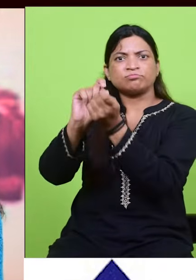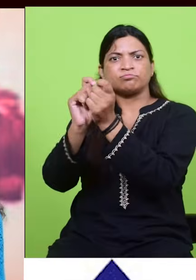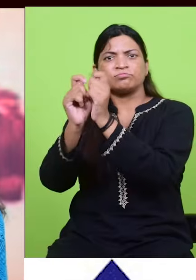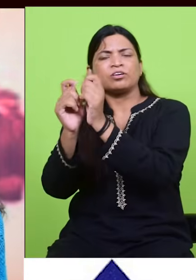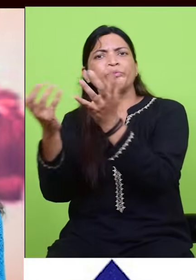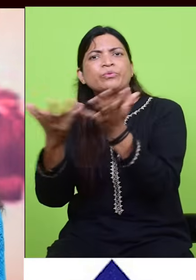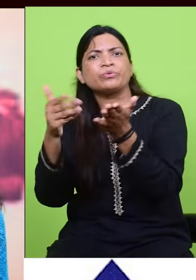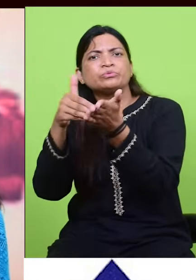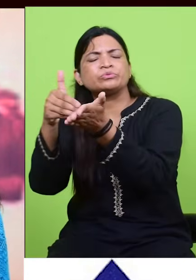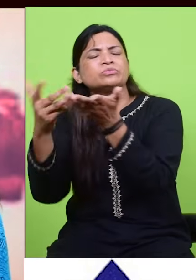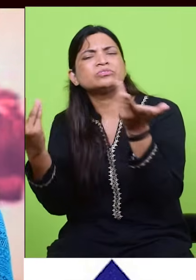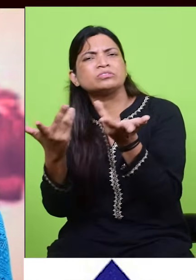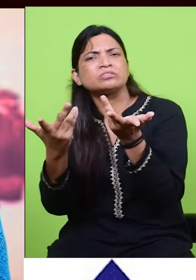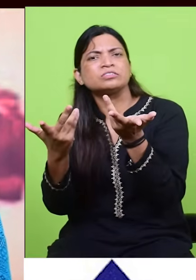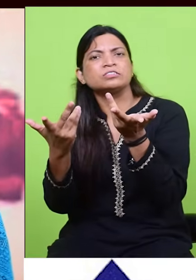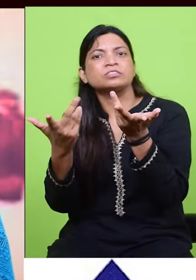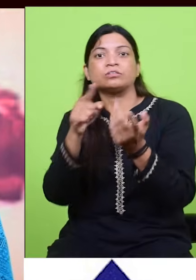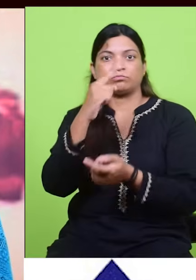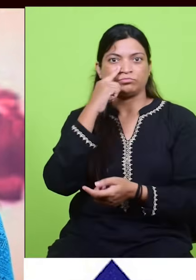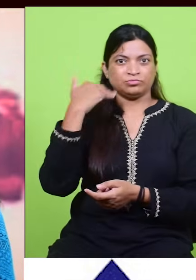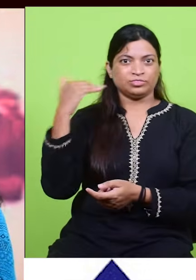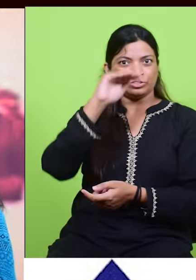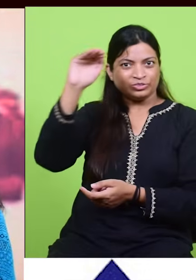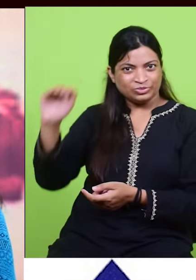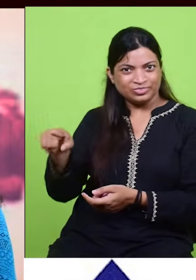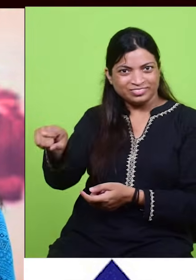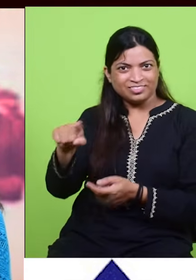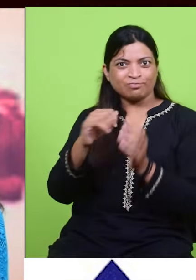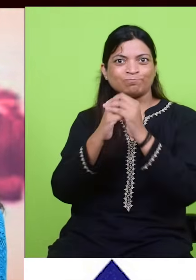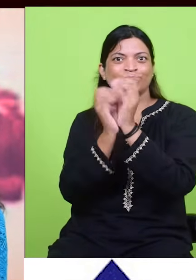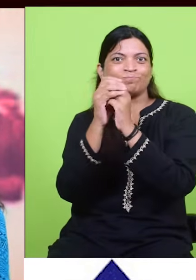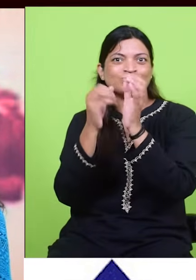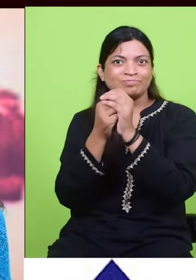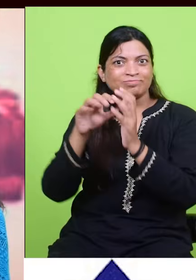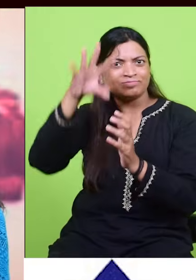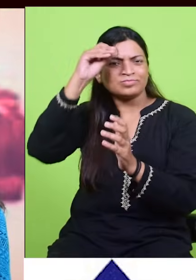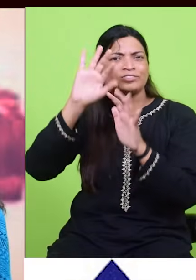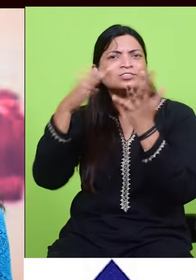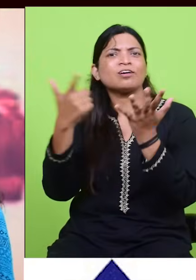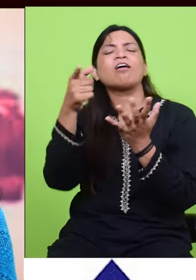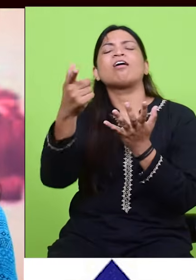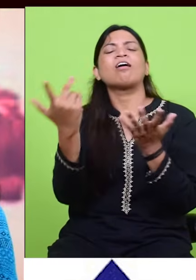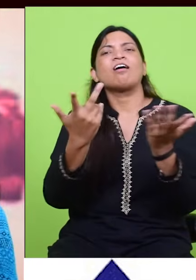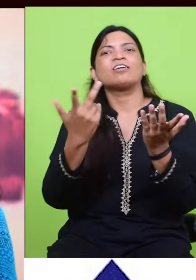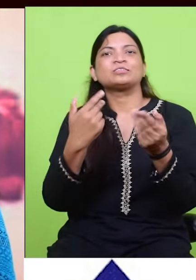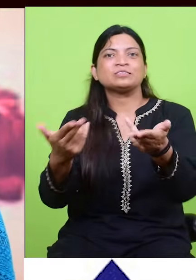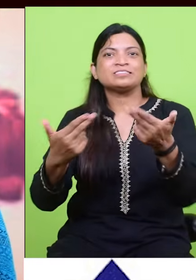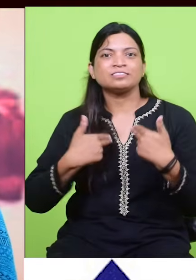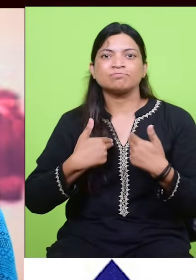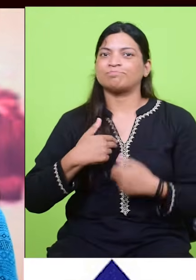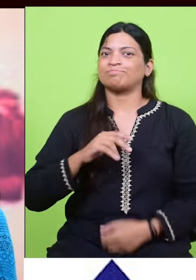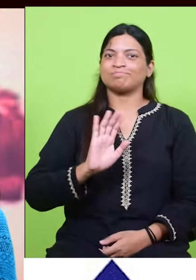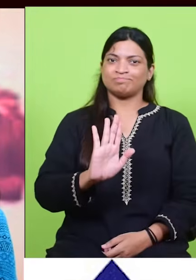अकॉर्डिंग क्या चेंजेस किए, या जैसे आप बता रहे हैं कि उसकी सिस्टर ने भी ब्रेल सीखी है, तो ऐसे आपके लिए क्या चीज़ थी जो आपने अडाप्ट करी उनके